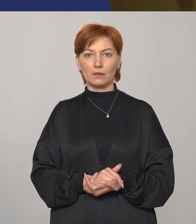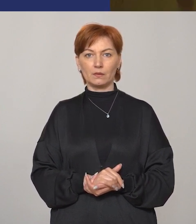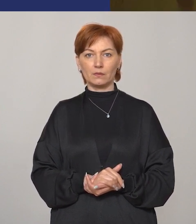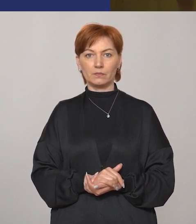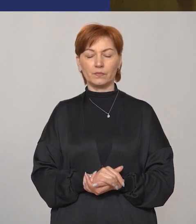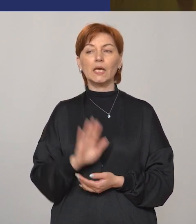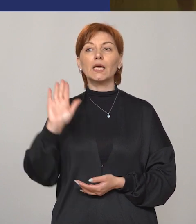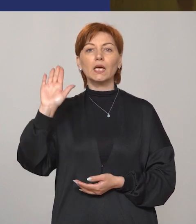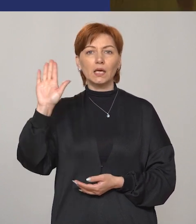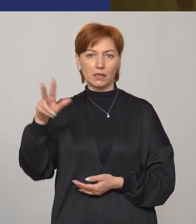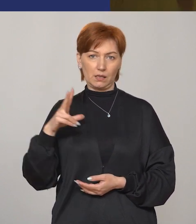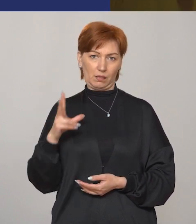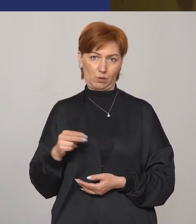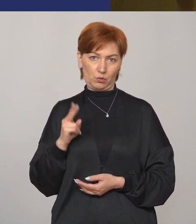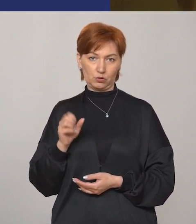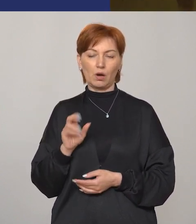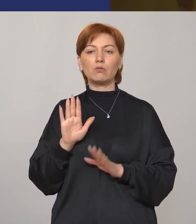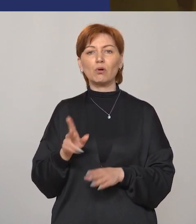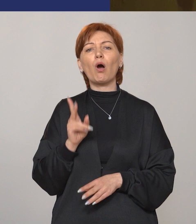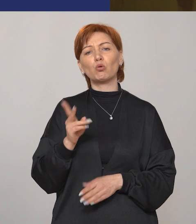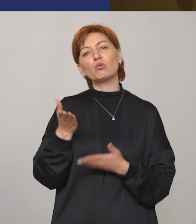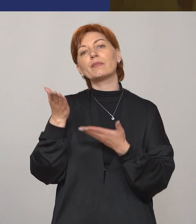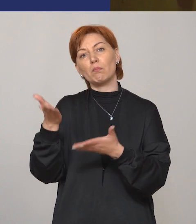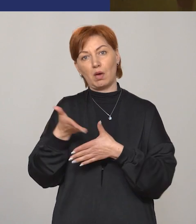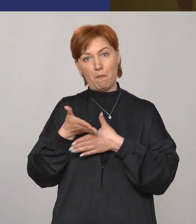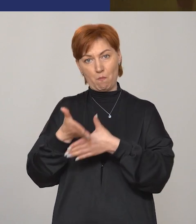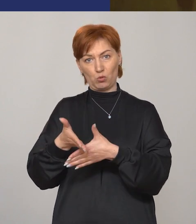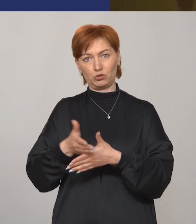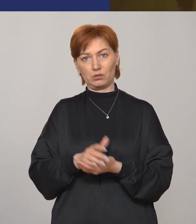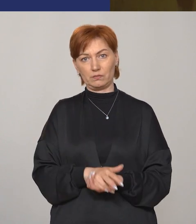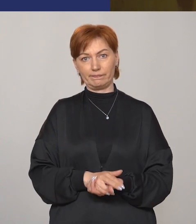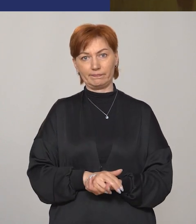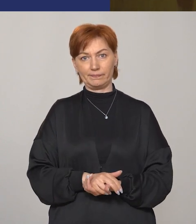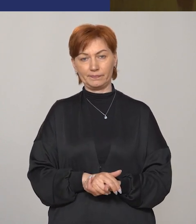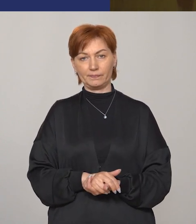расклеилась. Иди, дочка. Только кто тебе это поможет?